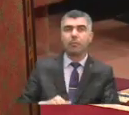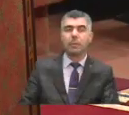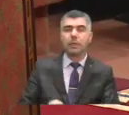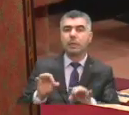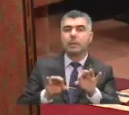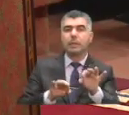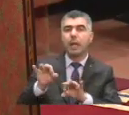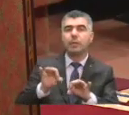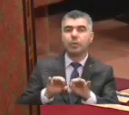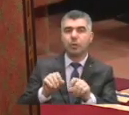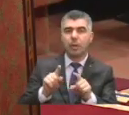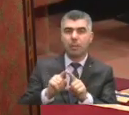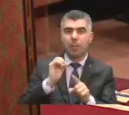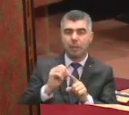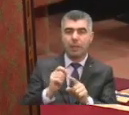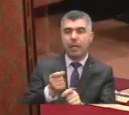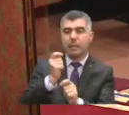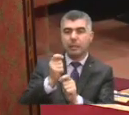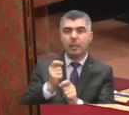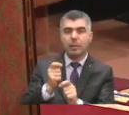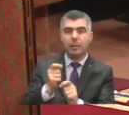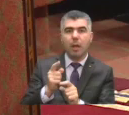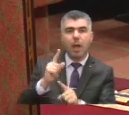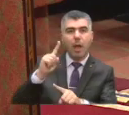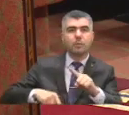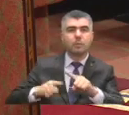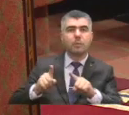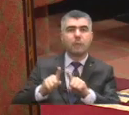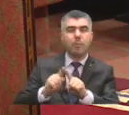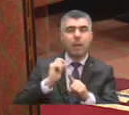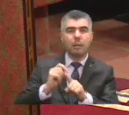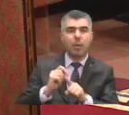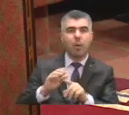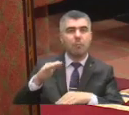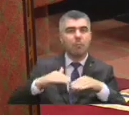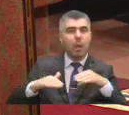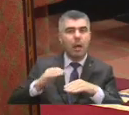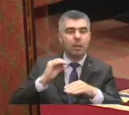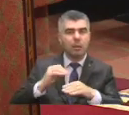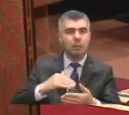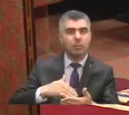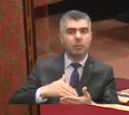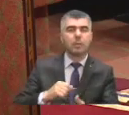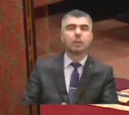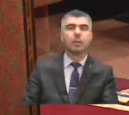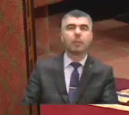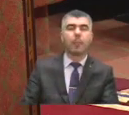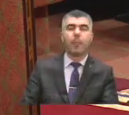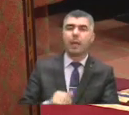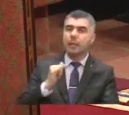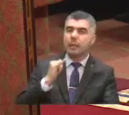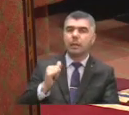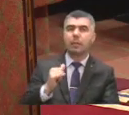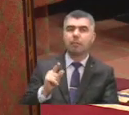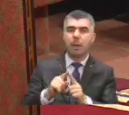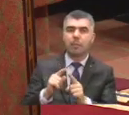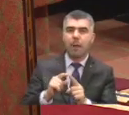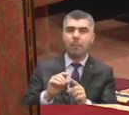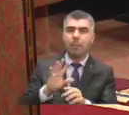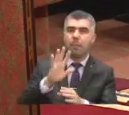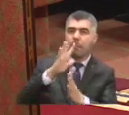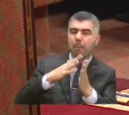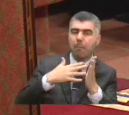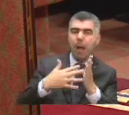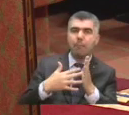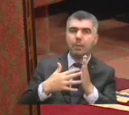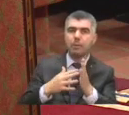فاستراتيجية اليوتيز هي اللي كتؤطر تنمية قطاع الصيد البحري، ونحن ماضون في تنزيل عدة برامج بشراكة مستمرة